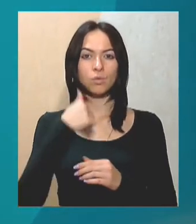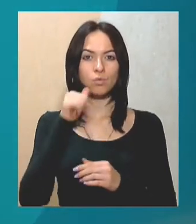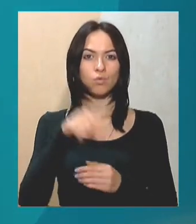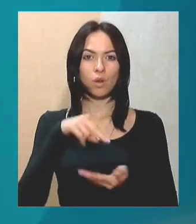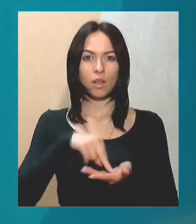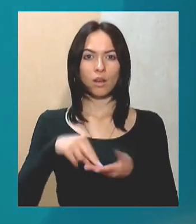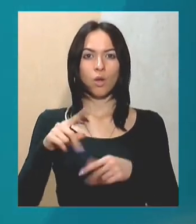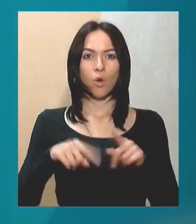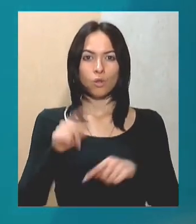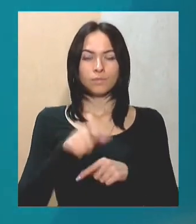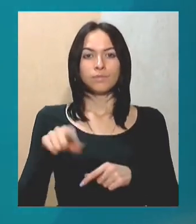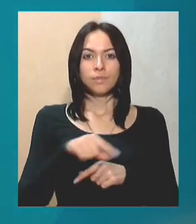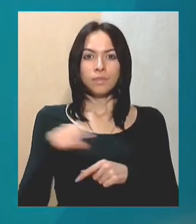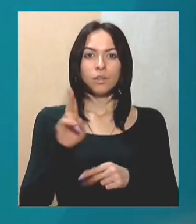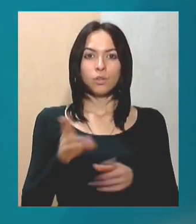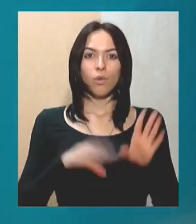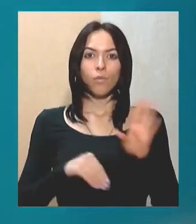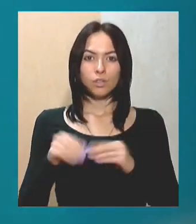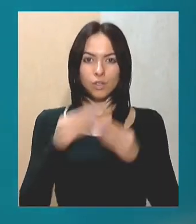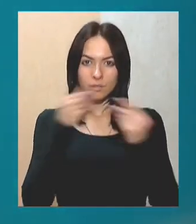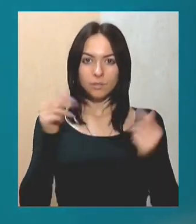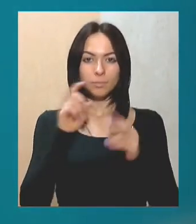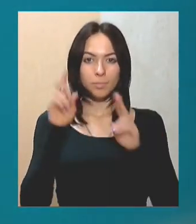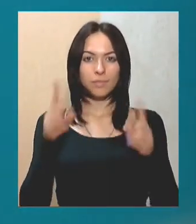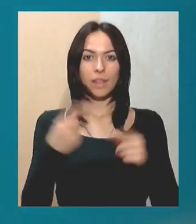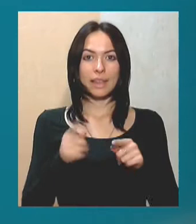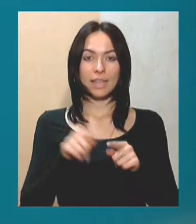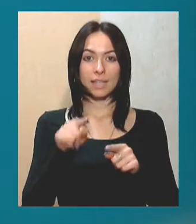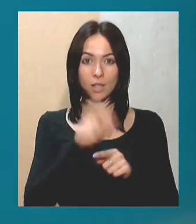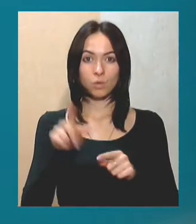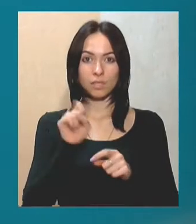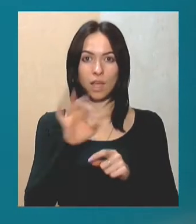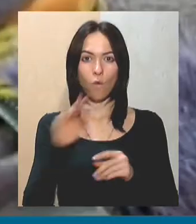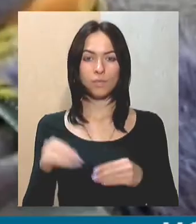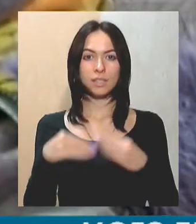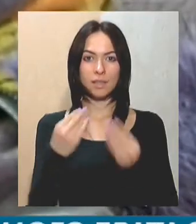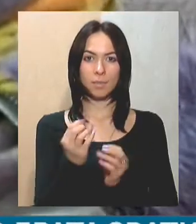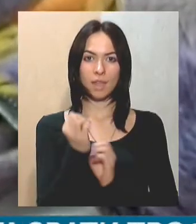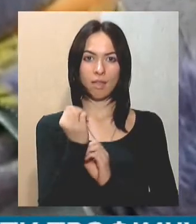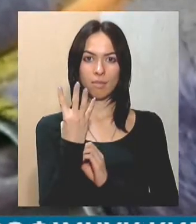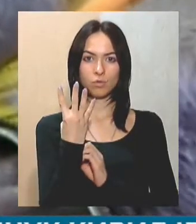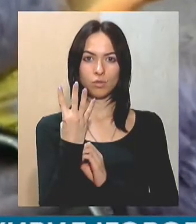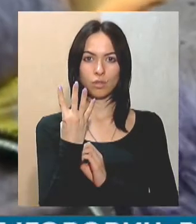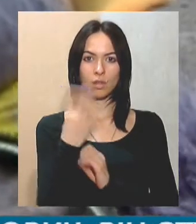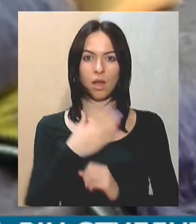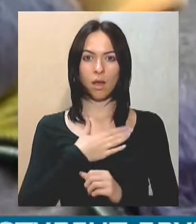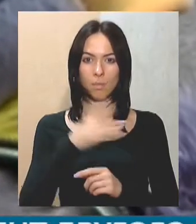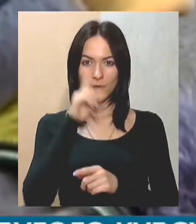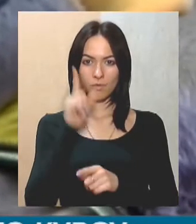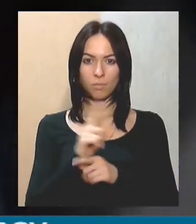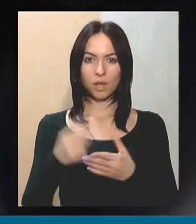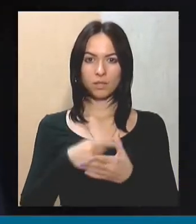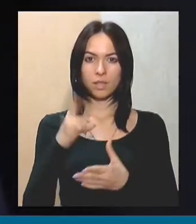хто вважається зниклим безвісти. Таких наразі, за офіційними даними, 14. Моєго брата звуть Трофімчук